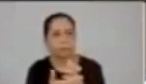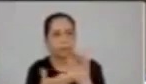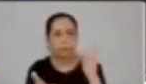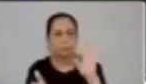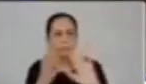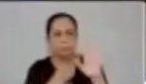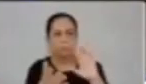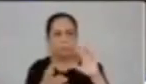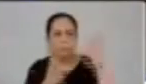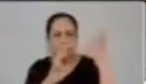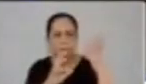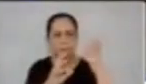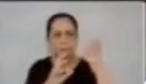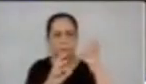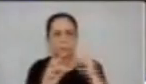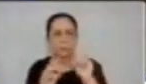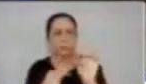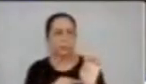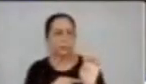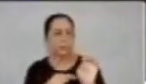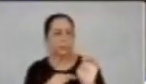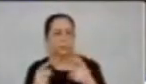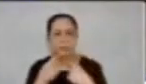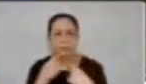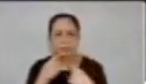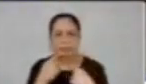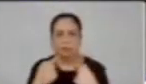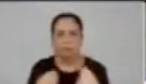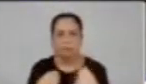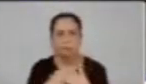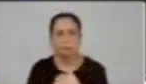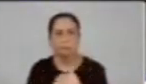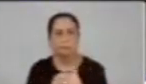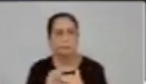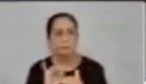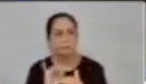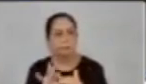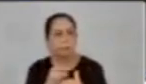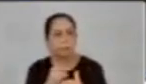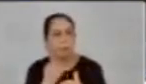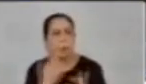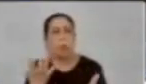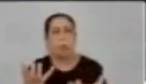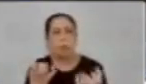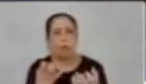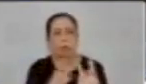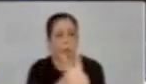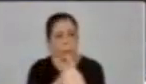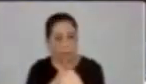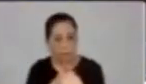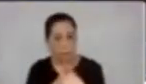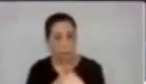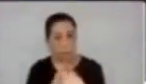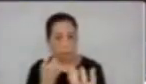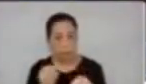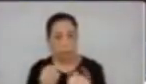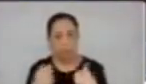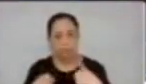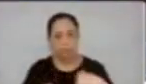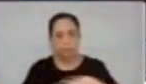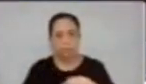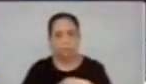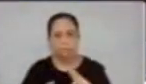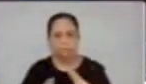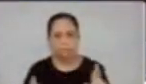tatlong vaccinators. Mm-hmm. Sa isang site po. So more or less, magkakaroon kami ng 15,000